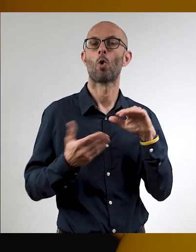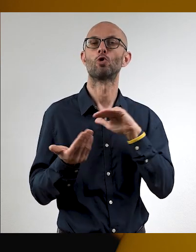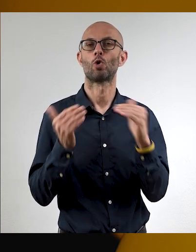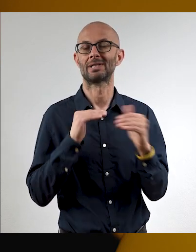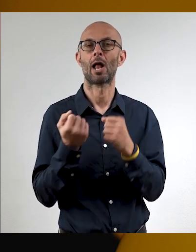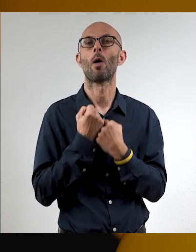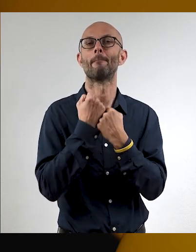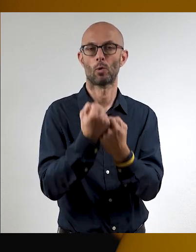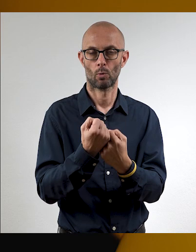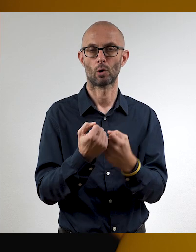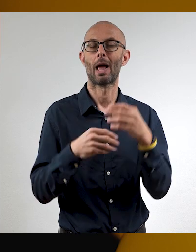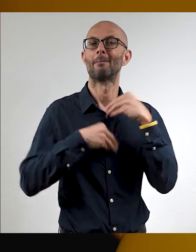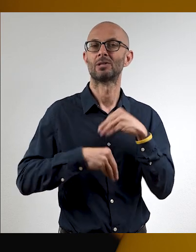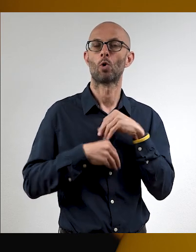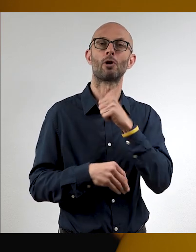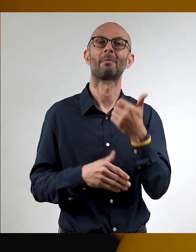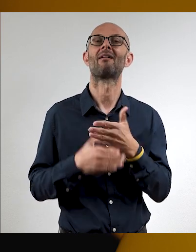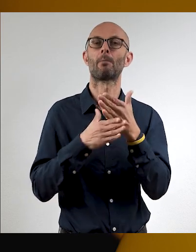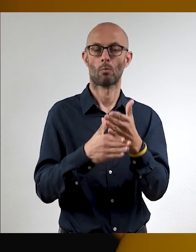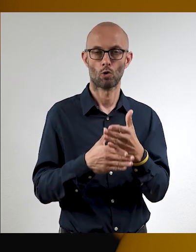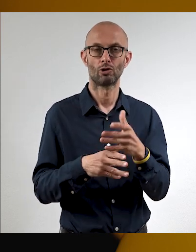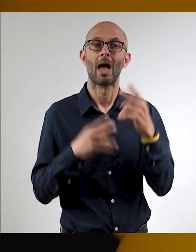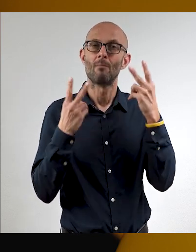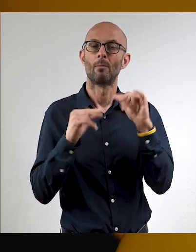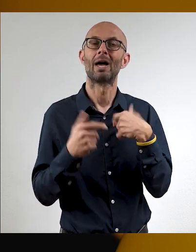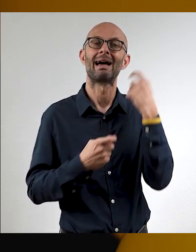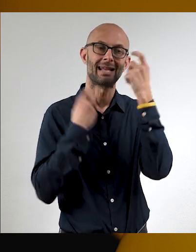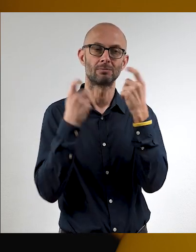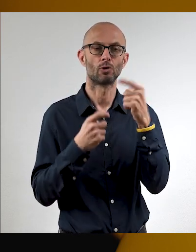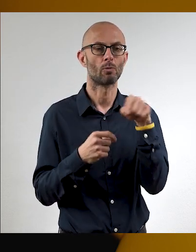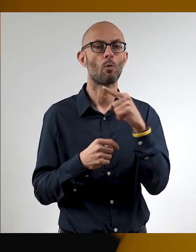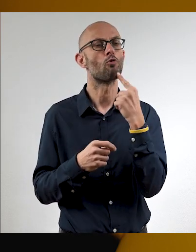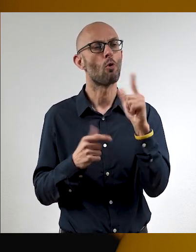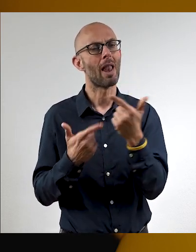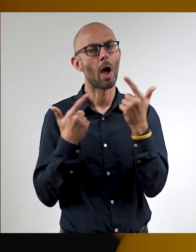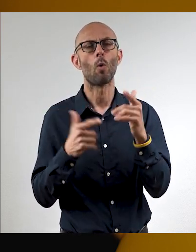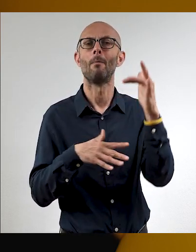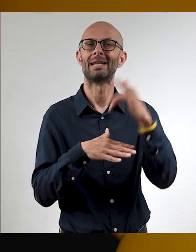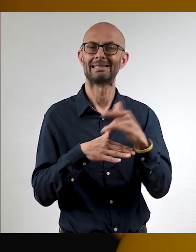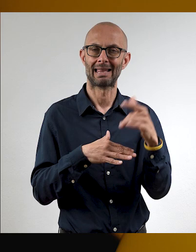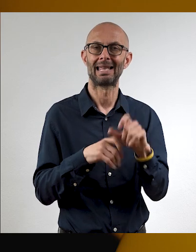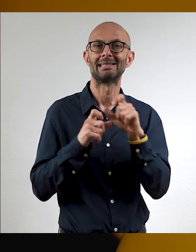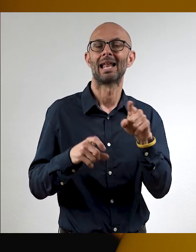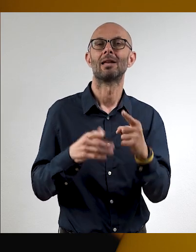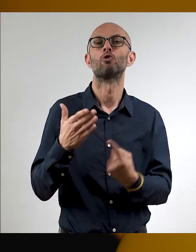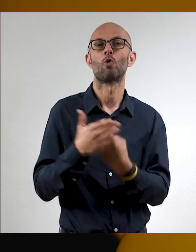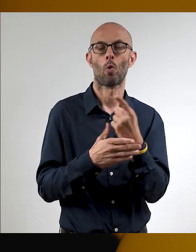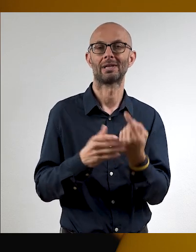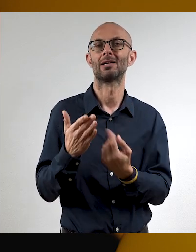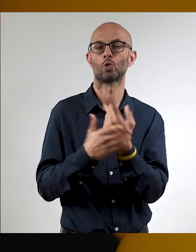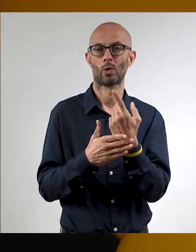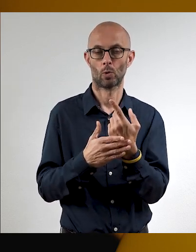psihosocialno podporo, psihološko prvo pomoč, je pomembno, da razmišljamo o tem, kdo vse je lahko prizadet zaradi dogodka, ki se je